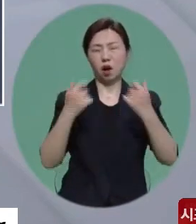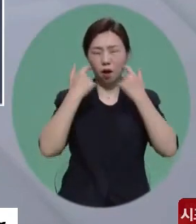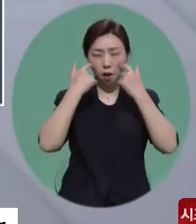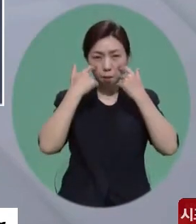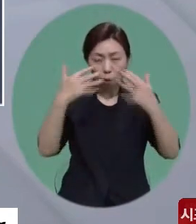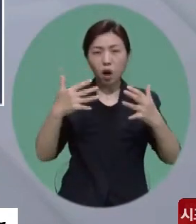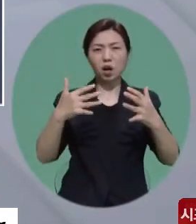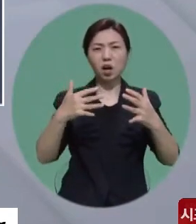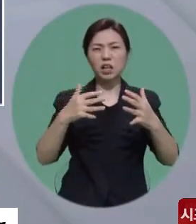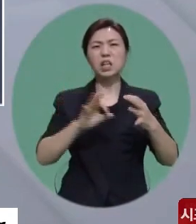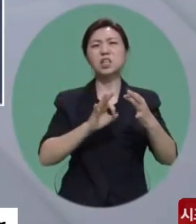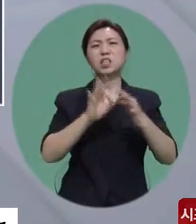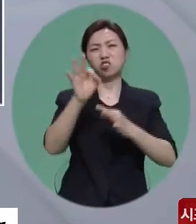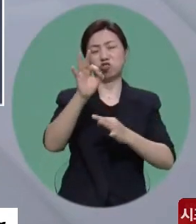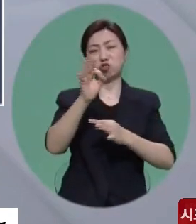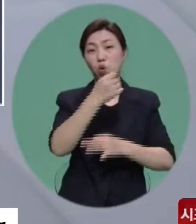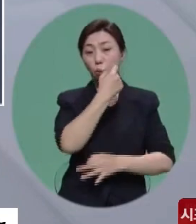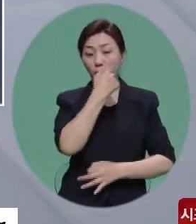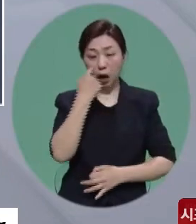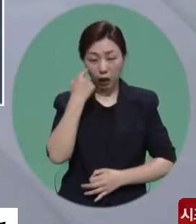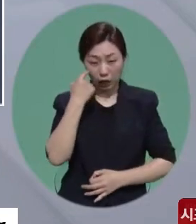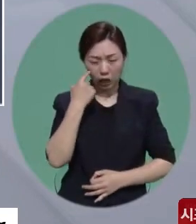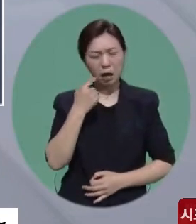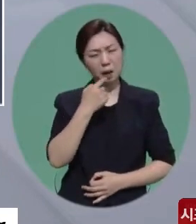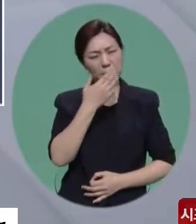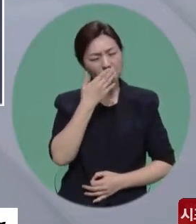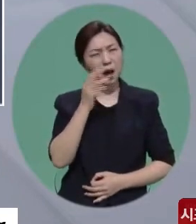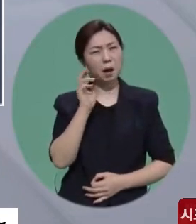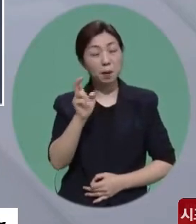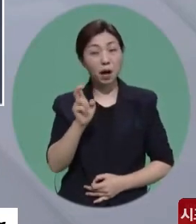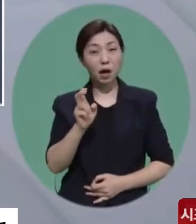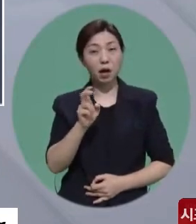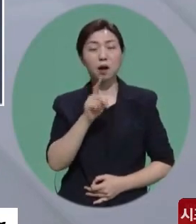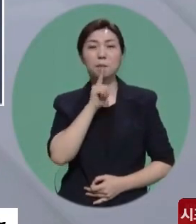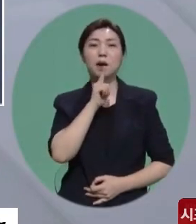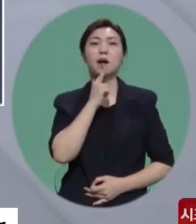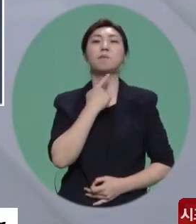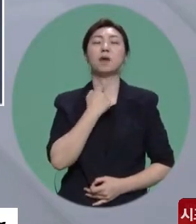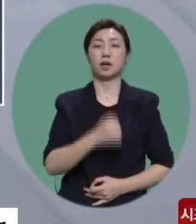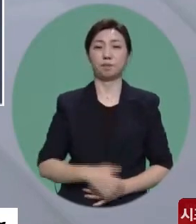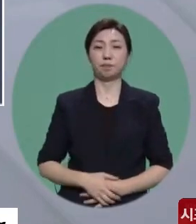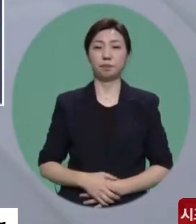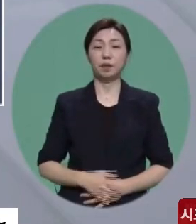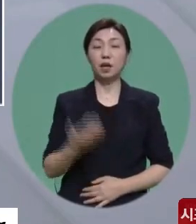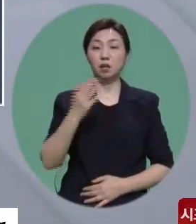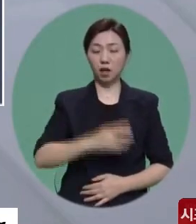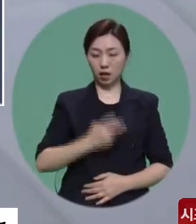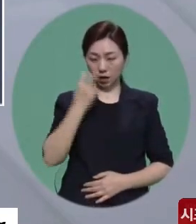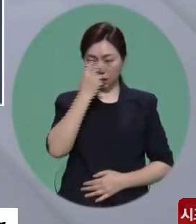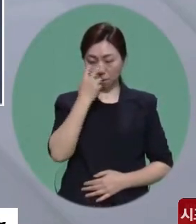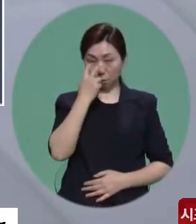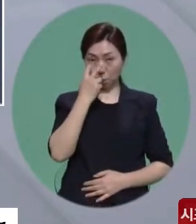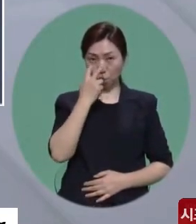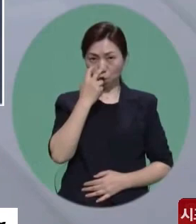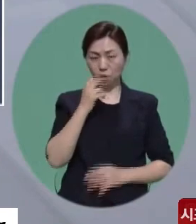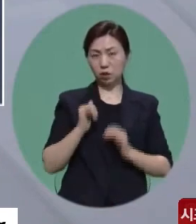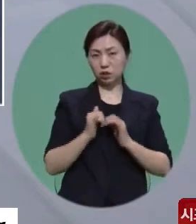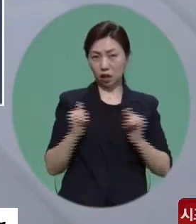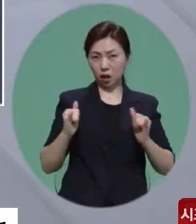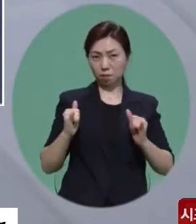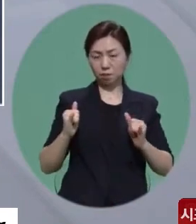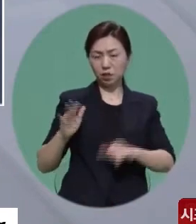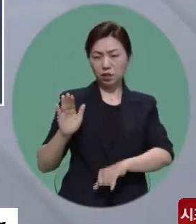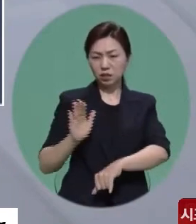좀 있는 것으로 보인다라고 얘기를 했던 것이고 그러나 감독관들이 제대로 하지 못한 것은